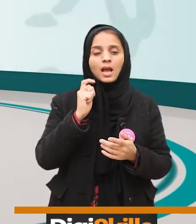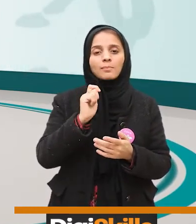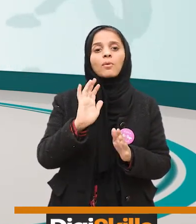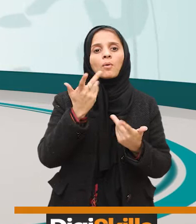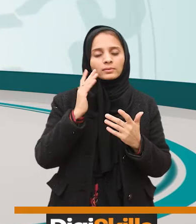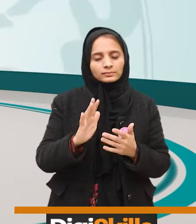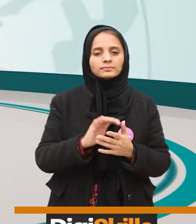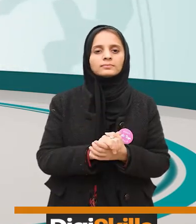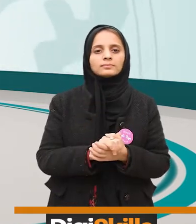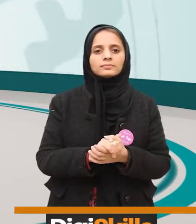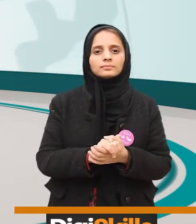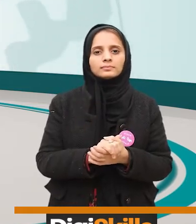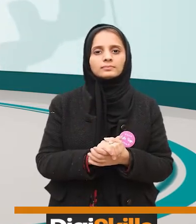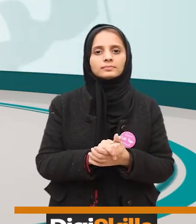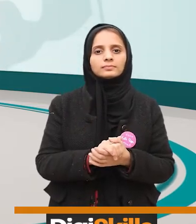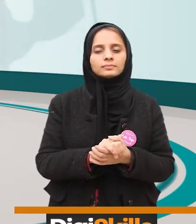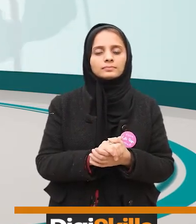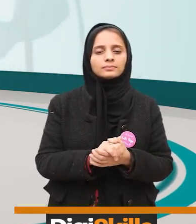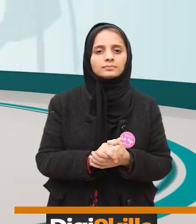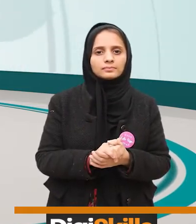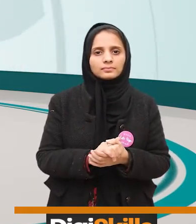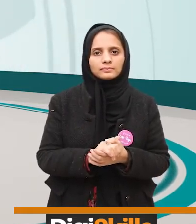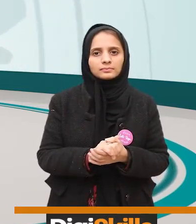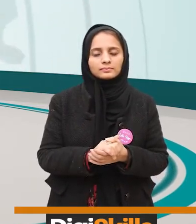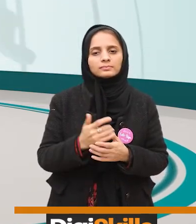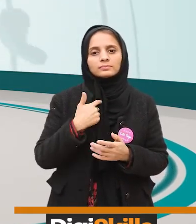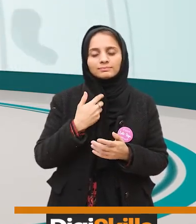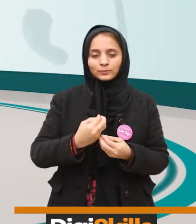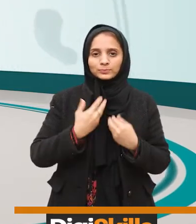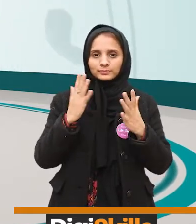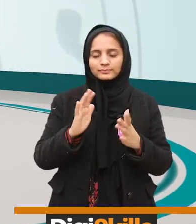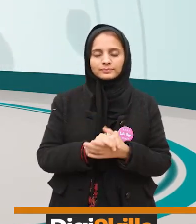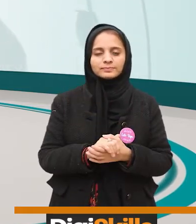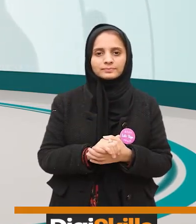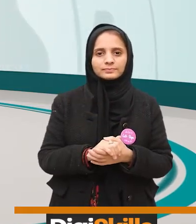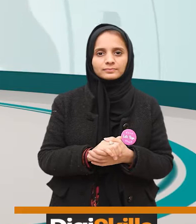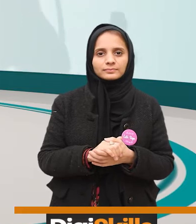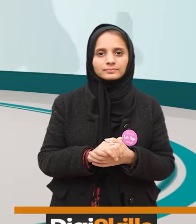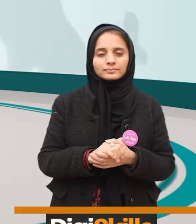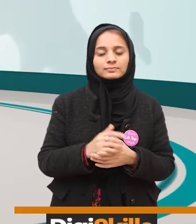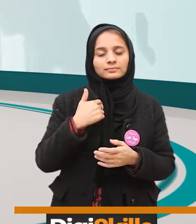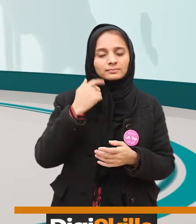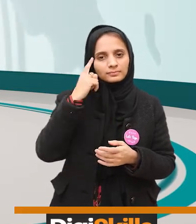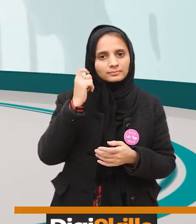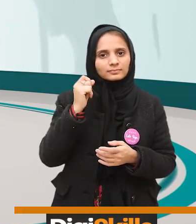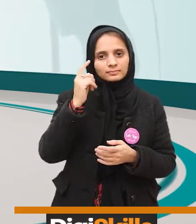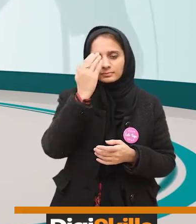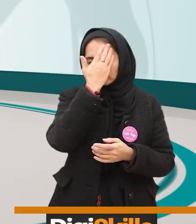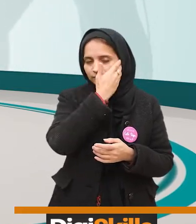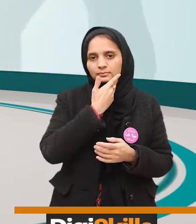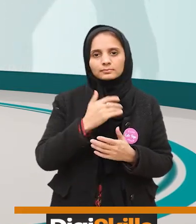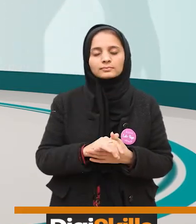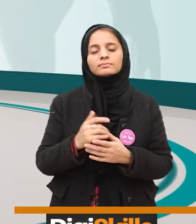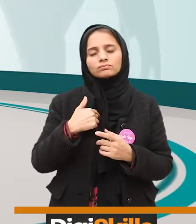میرے لیے کوئی کام کیا، ہاں آپ میں بہت خوش ہو گیا، تو مجھے یہ بتائیے کہ